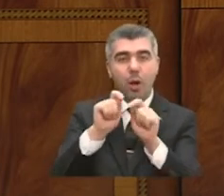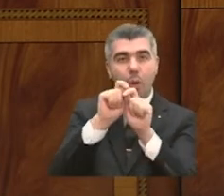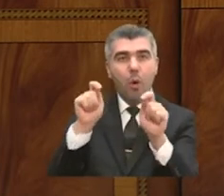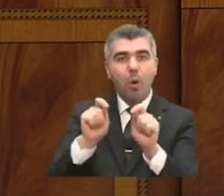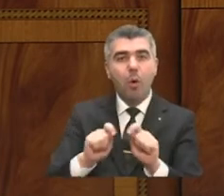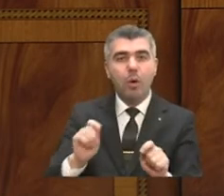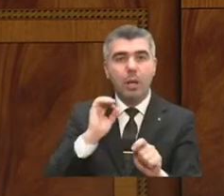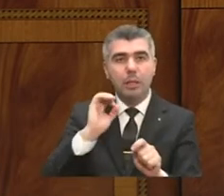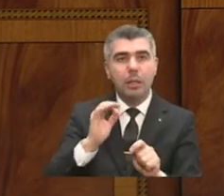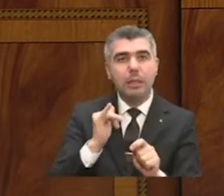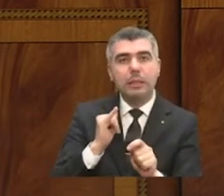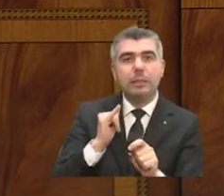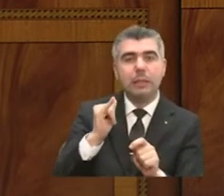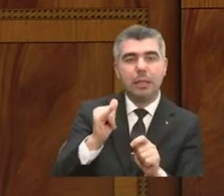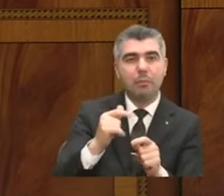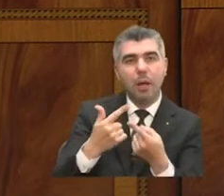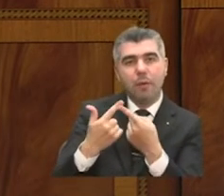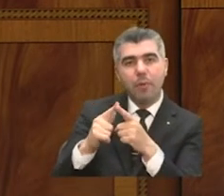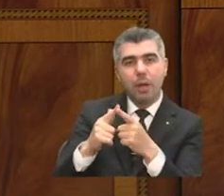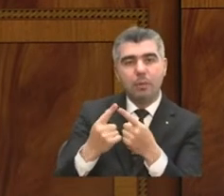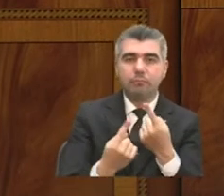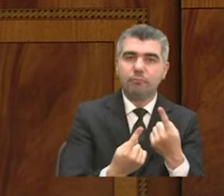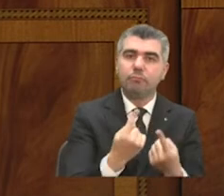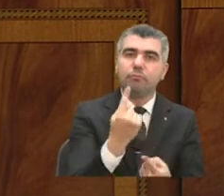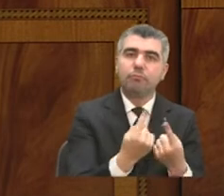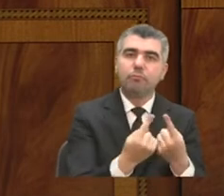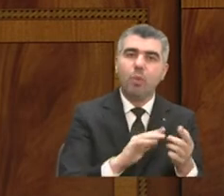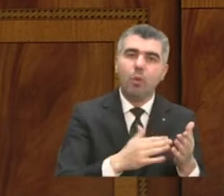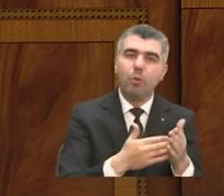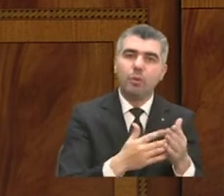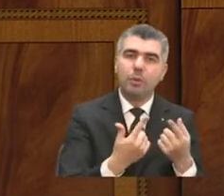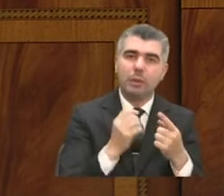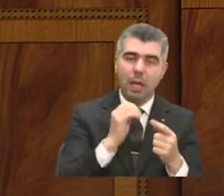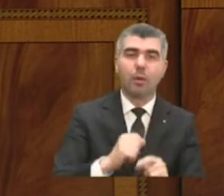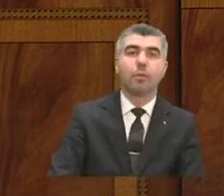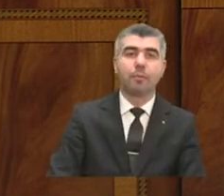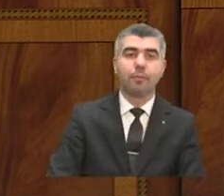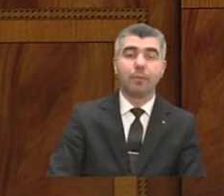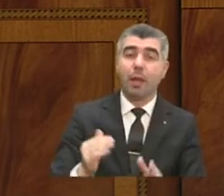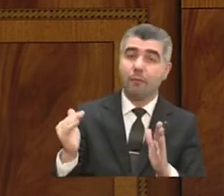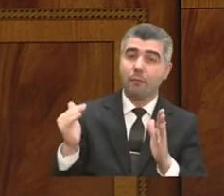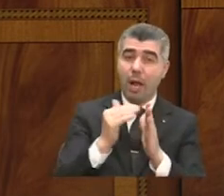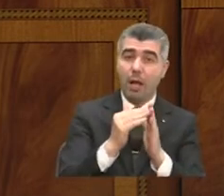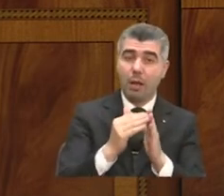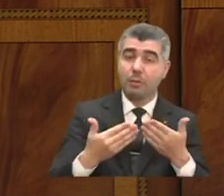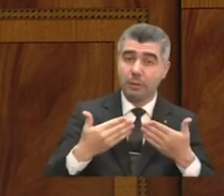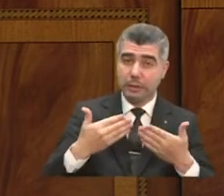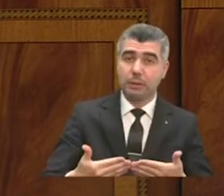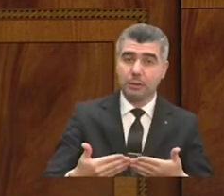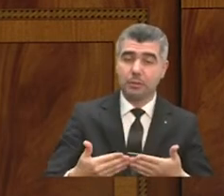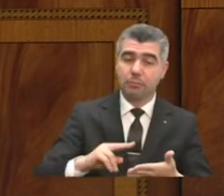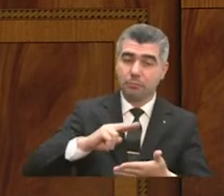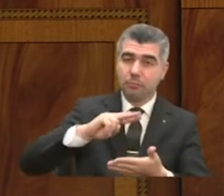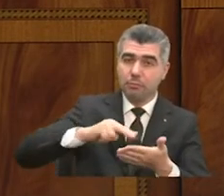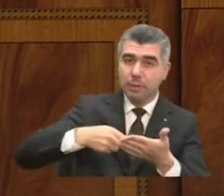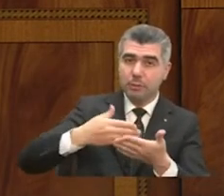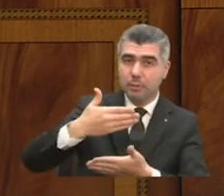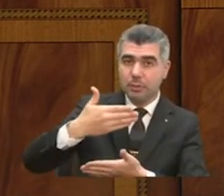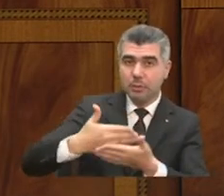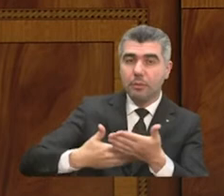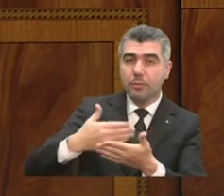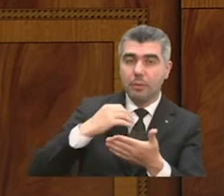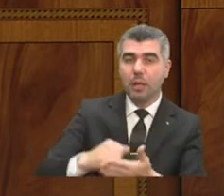européen pour toujours en utilisant la couverture et le prétexte des droits de l'homme.